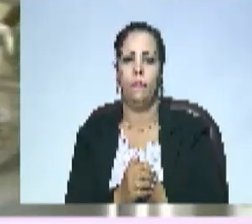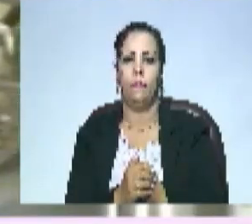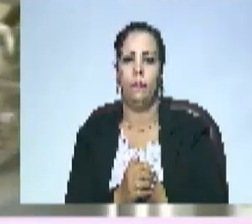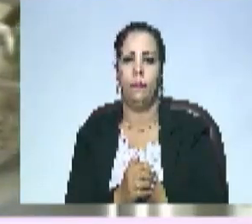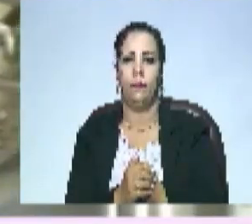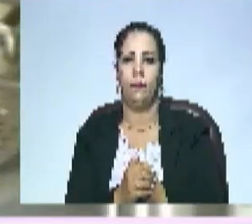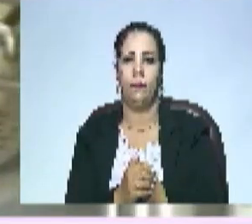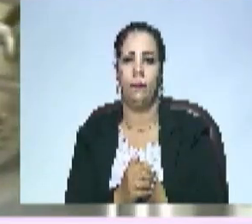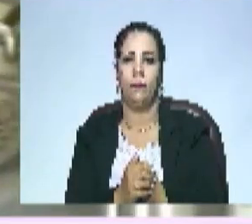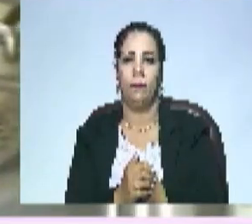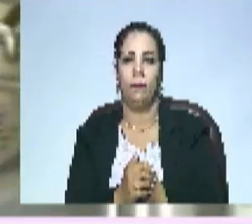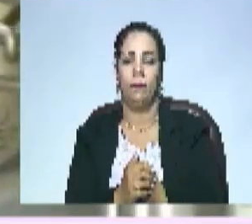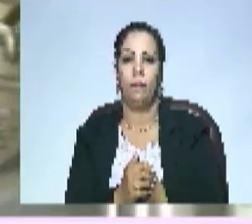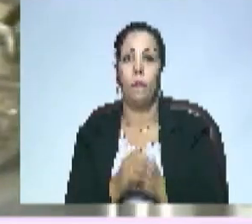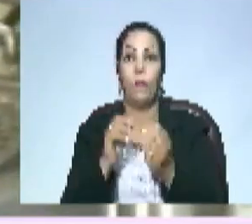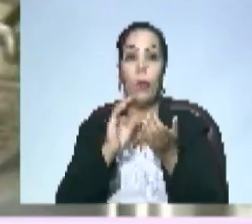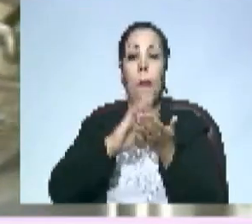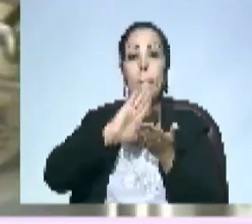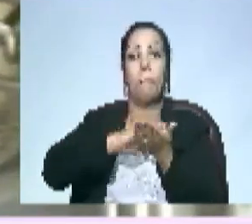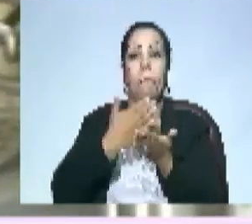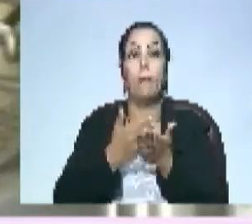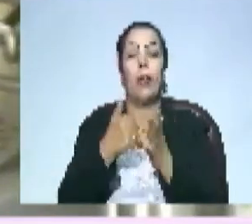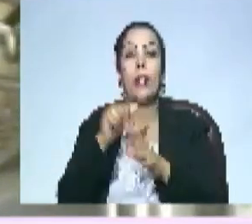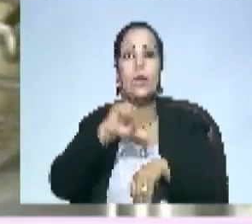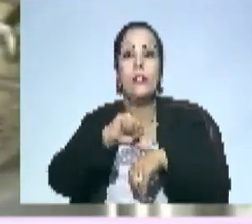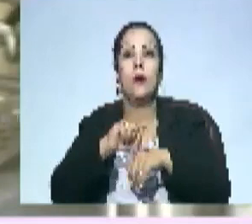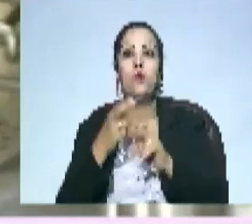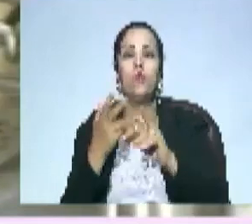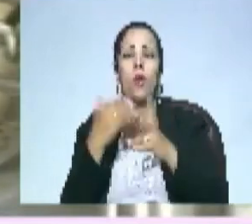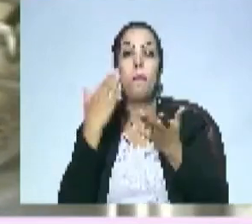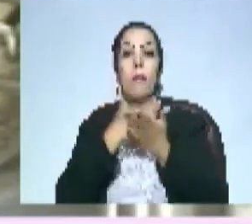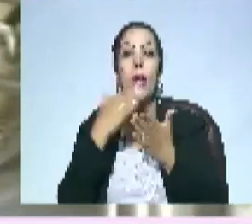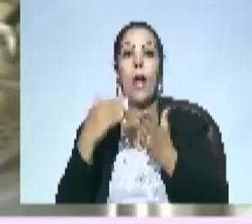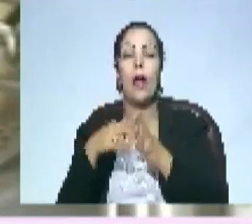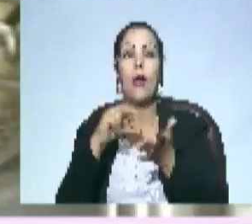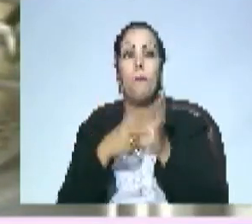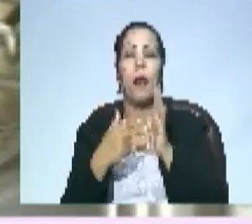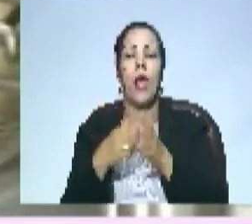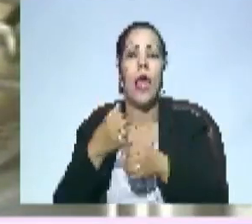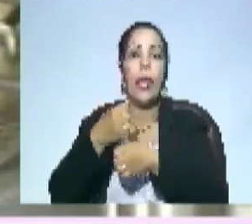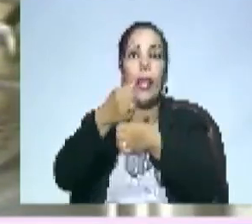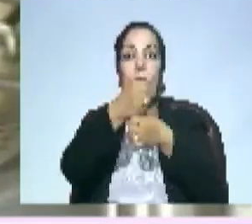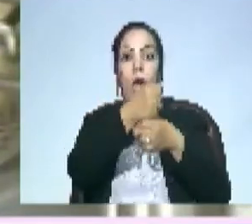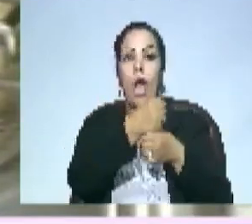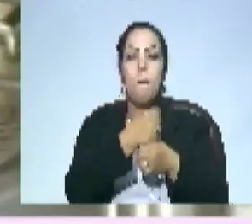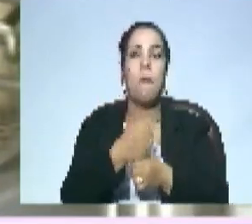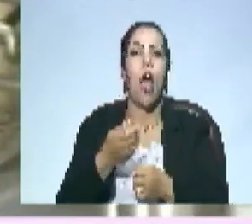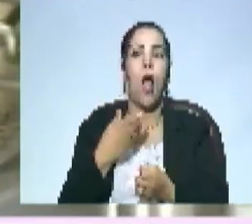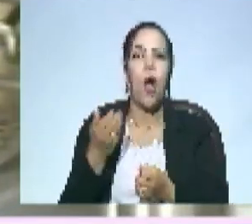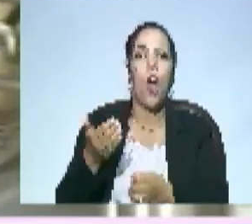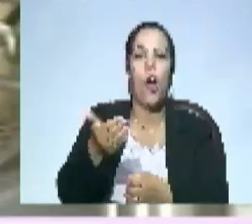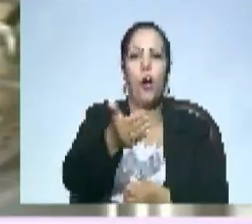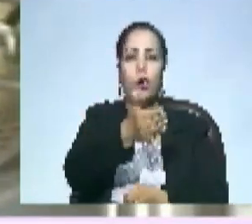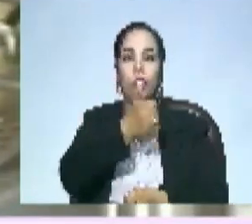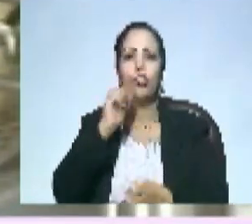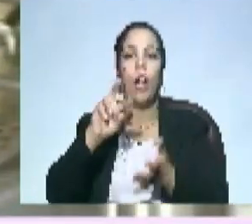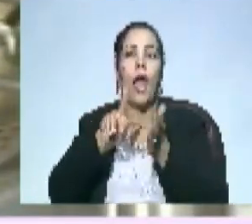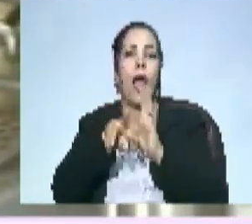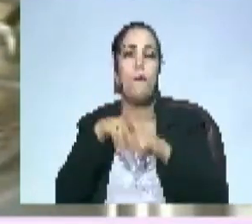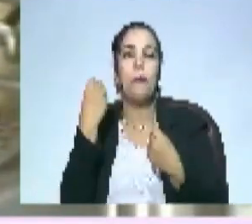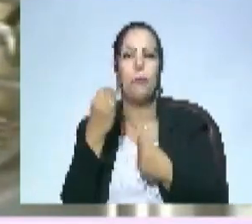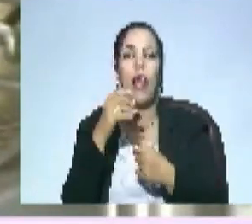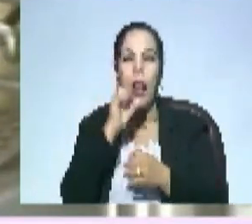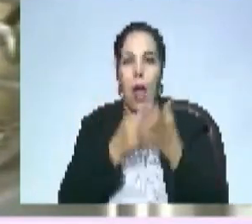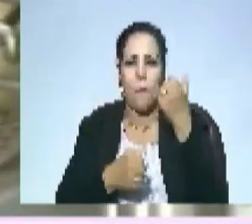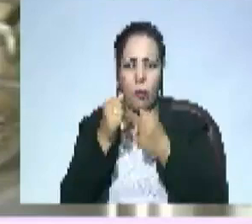كويس هنقل في الزيت السخن وبعدين هنعمل له الكريمه كريمه القشطه اللي هي بنحشي بيها كل الحلويات لكن احنا هنعمل عليها